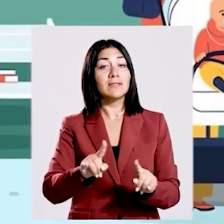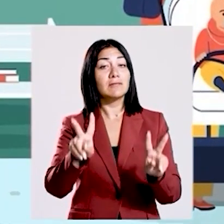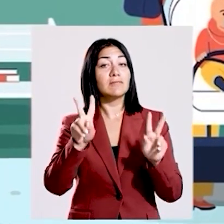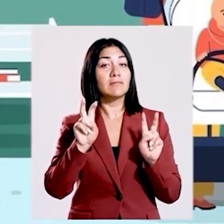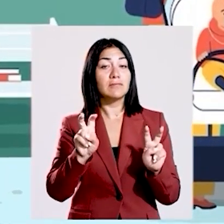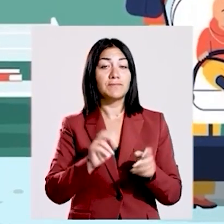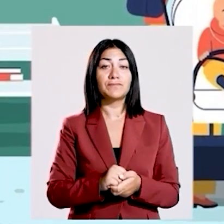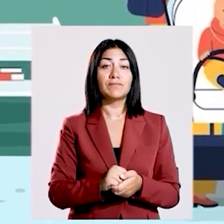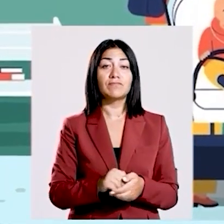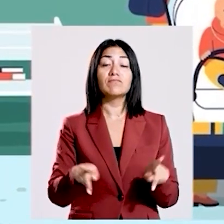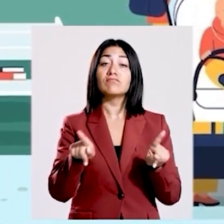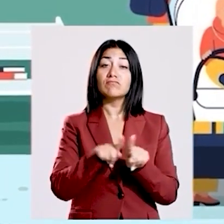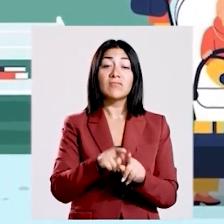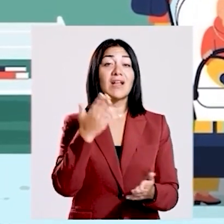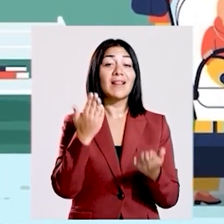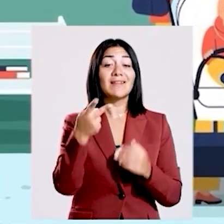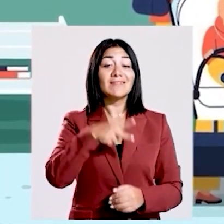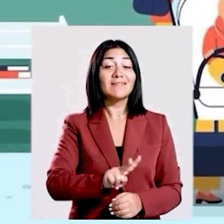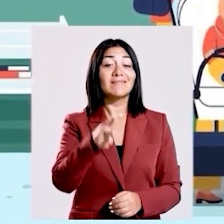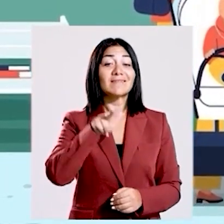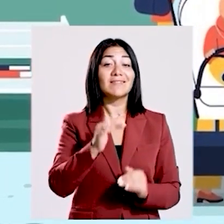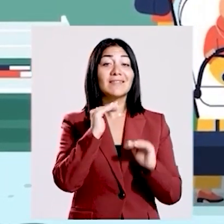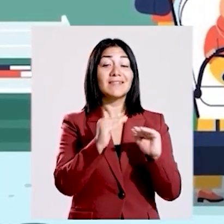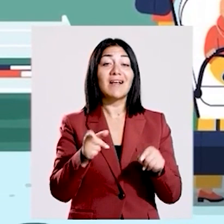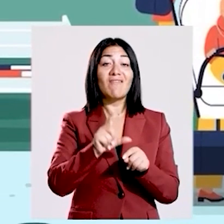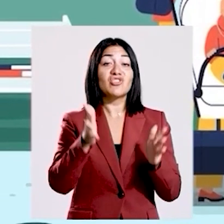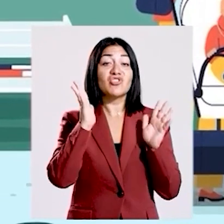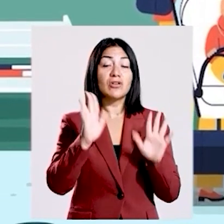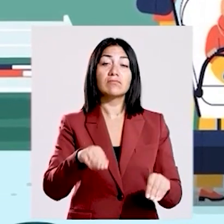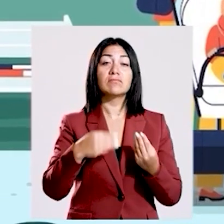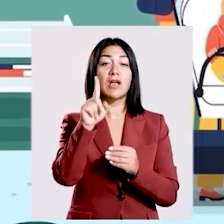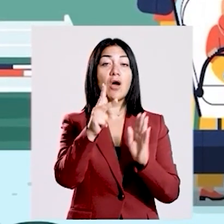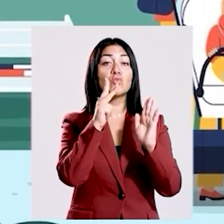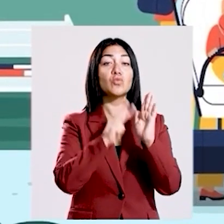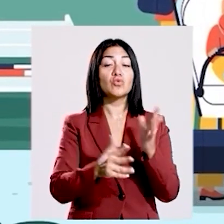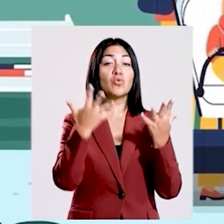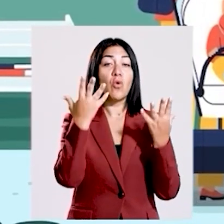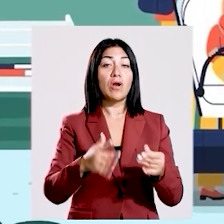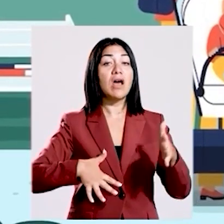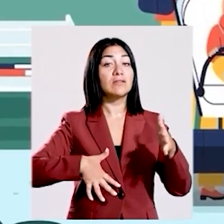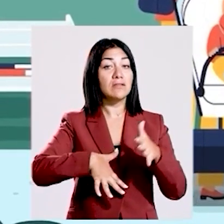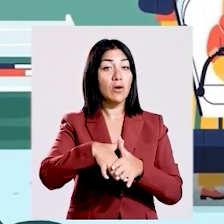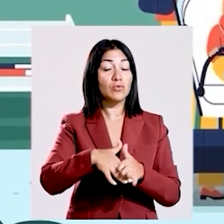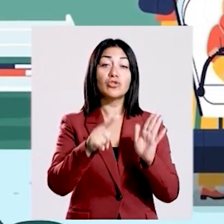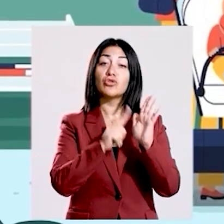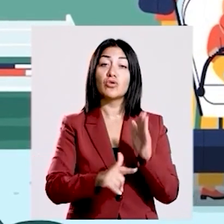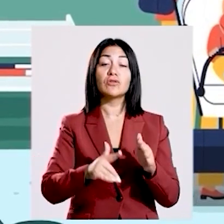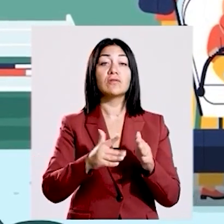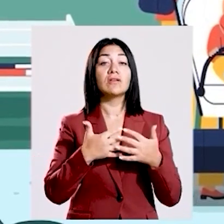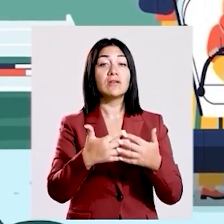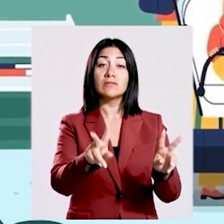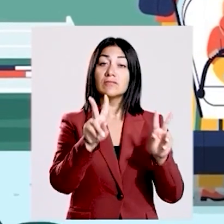մեկից ավելի երեխաներ ունենալու դեպքում տրամադրվում է 180 օր արձակուրդ, որից 70 օրը հղիության, 110